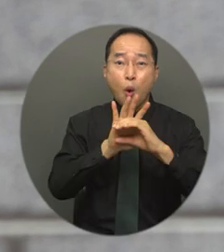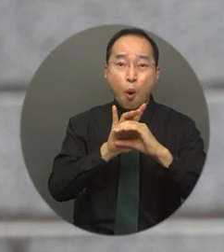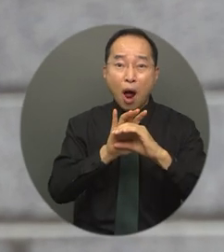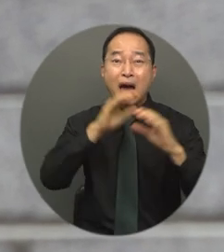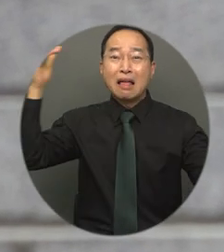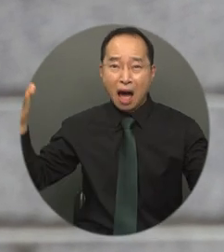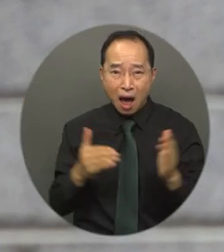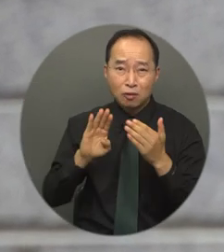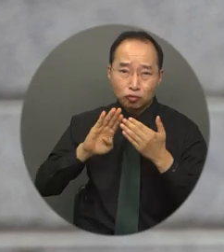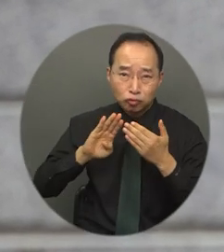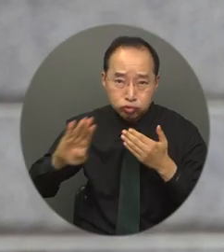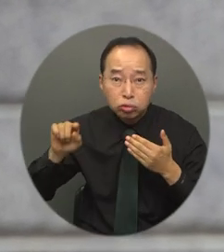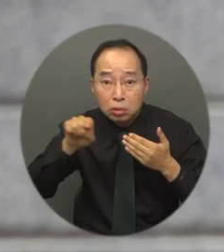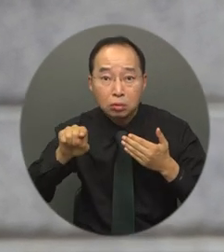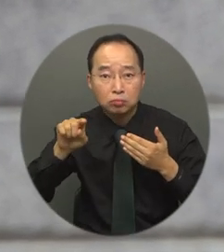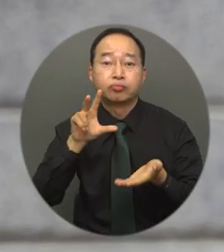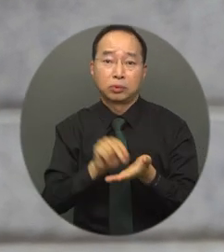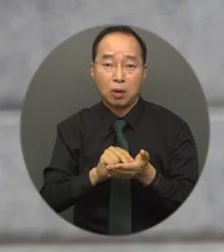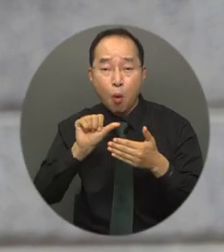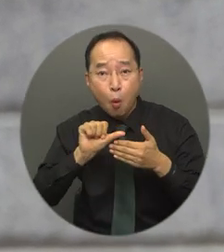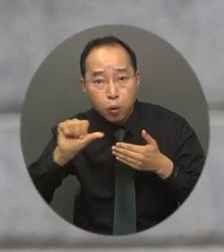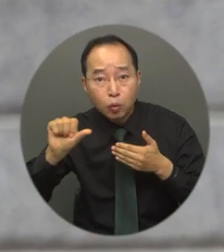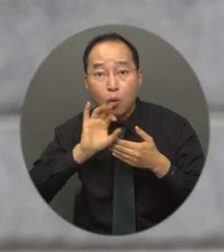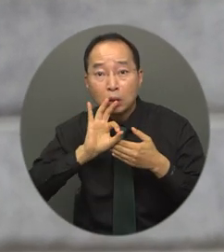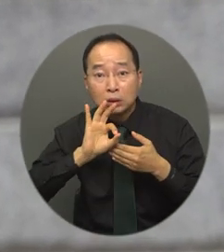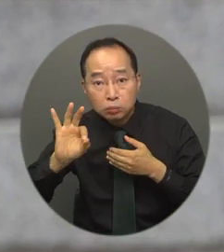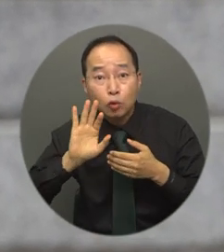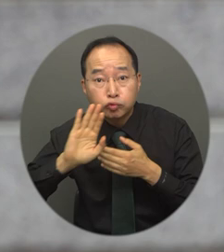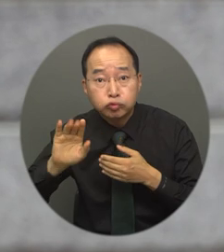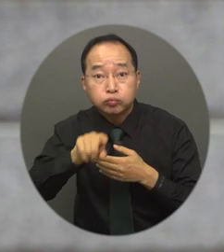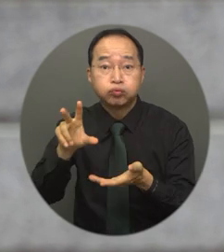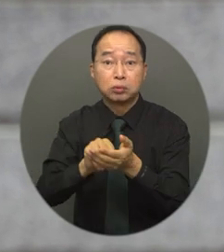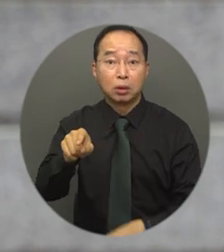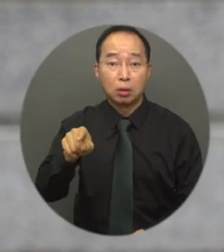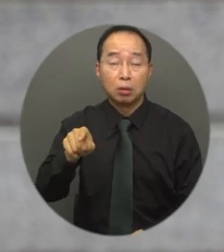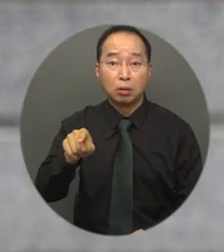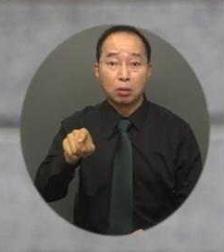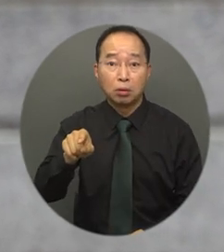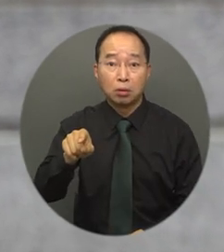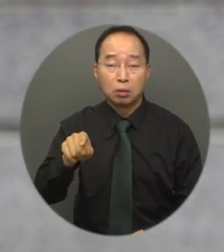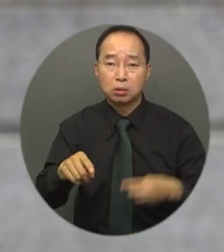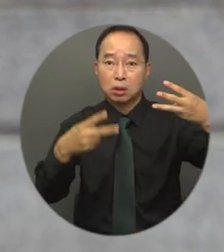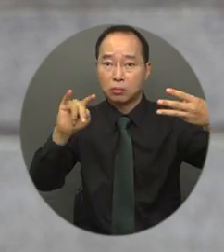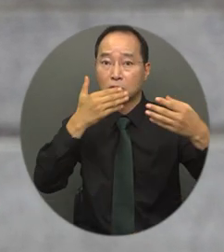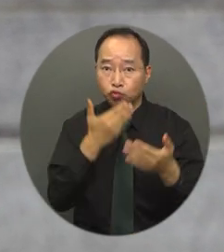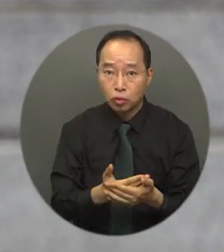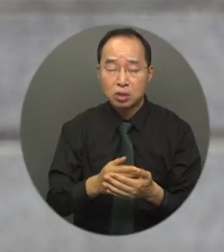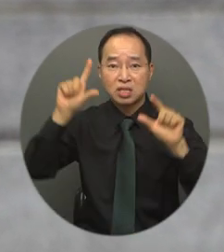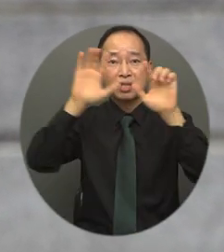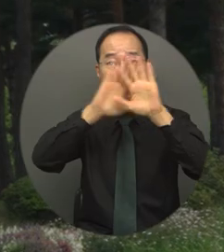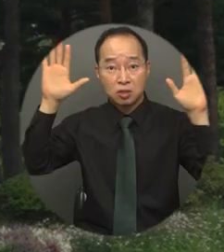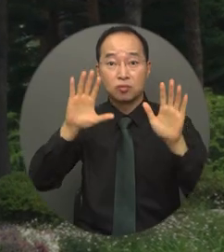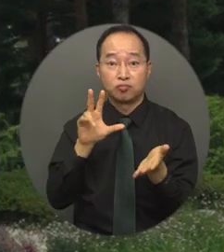코로나 이후가 더 문제입니다. 5년 후, 10년 후 대한민국이 더 걱정입니다. 3대 미래도전